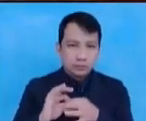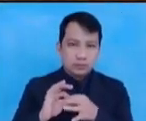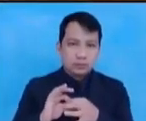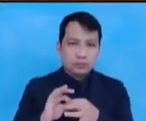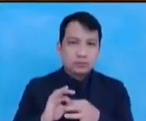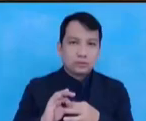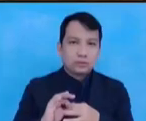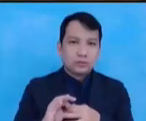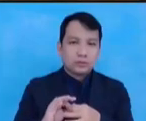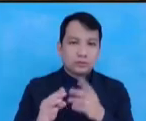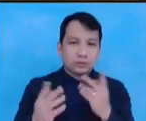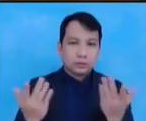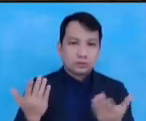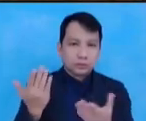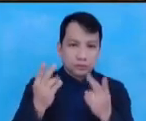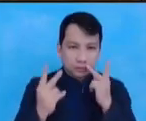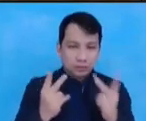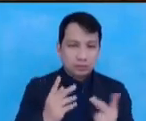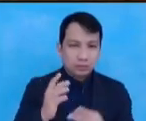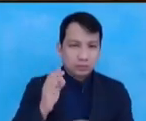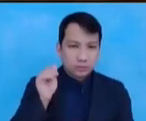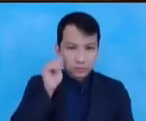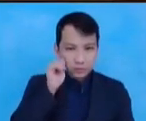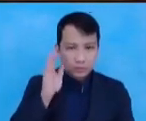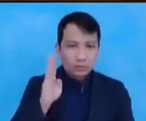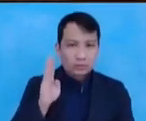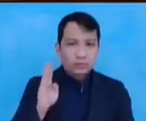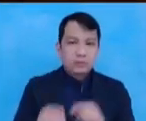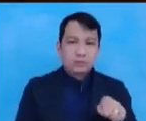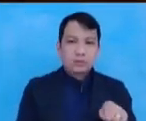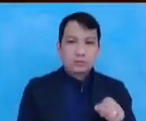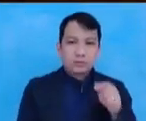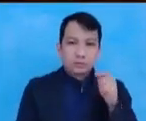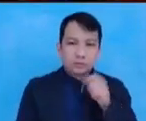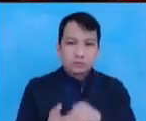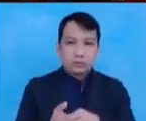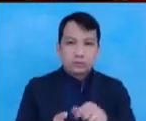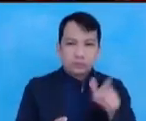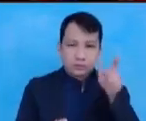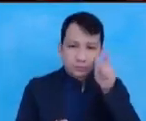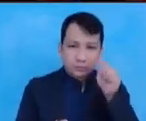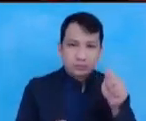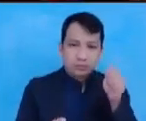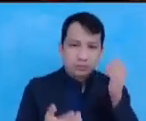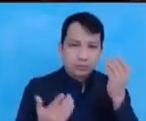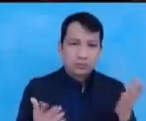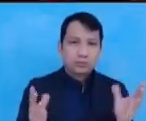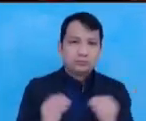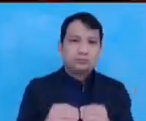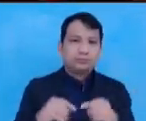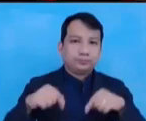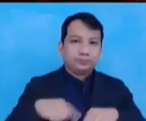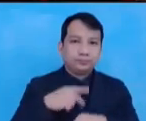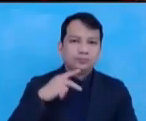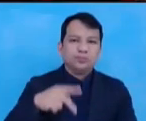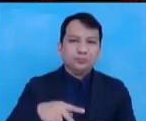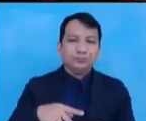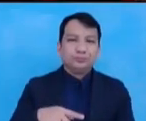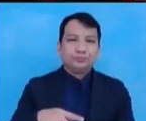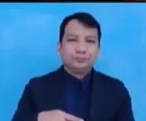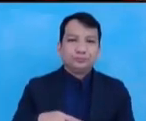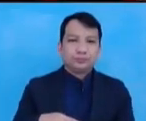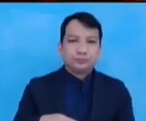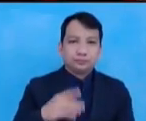Secretary of State Antony Blinken at Secretary of Defense Lloyd Austin, habang sa Pilipinas ay sina Department of